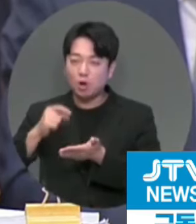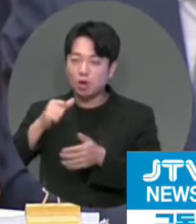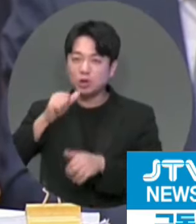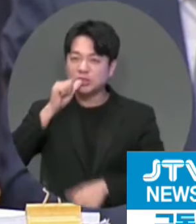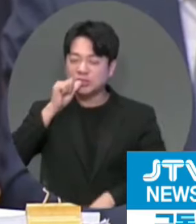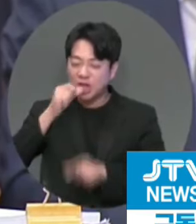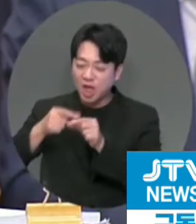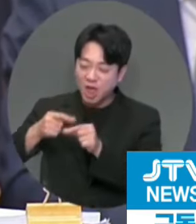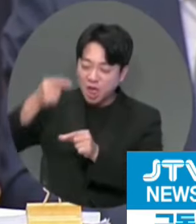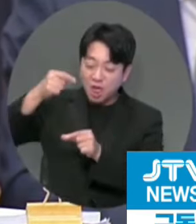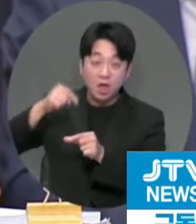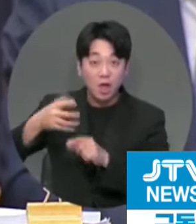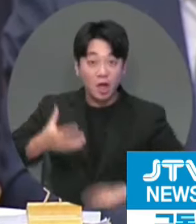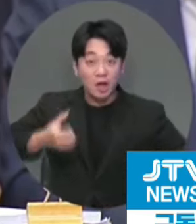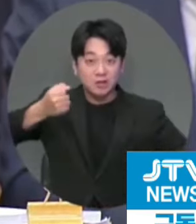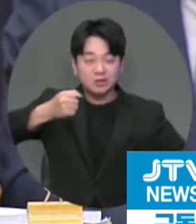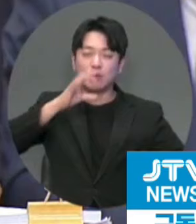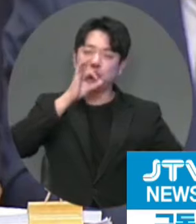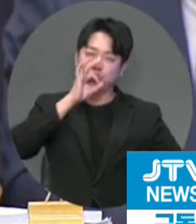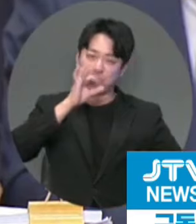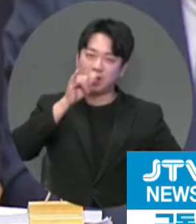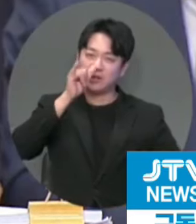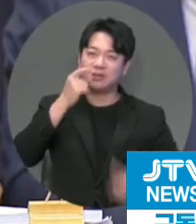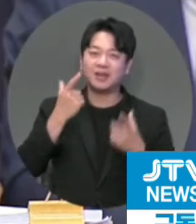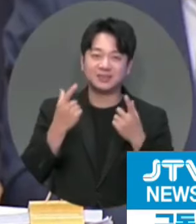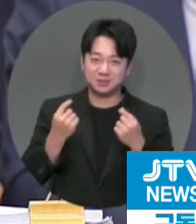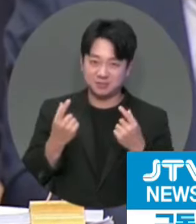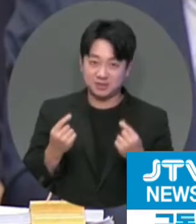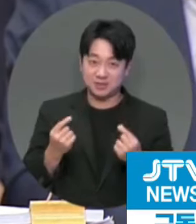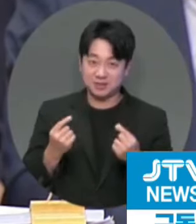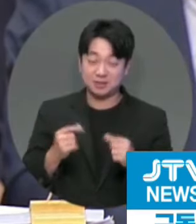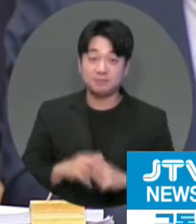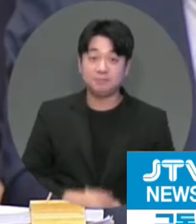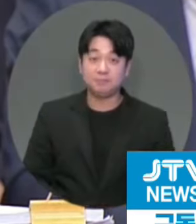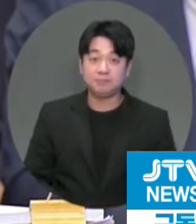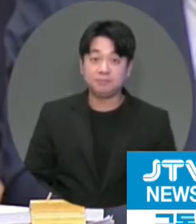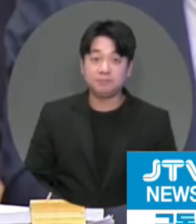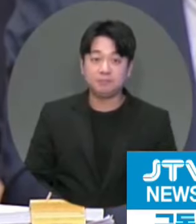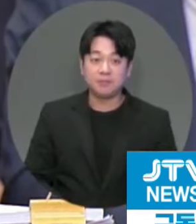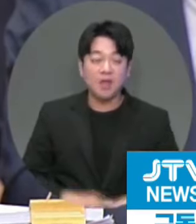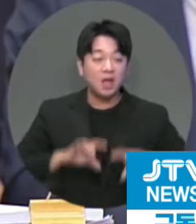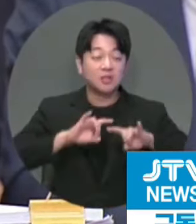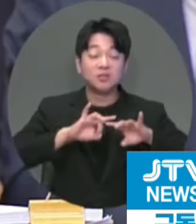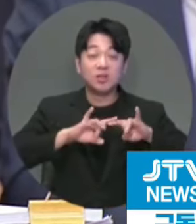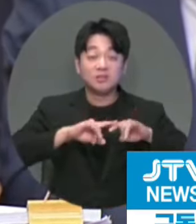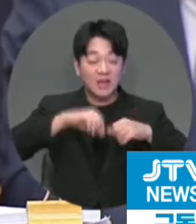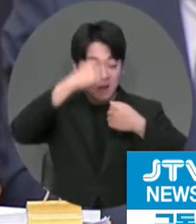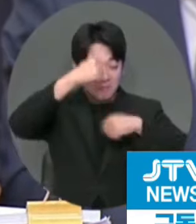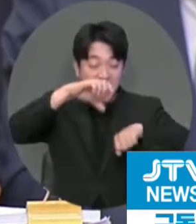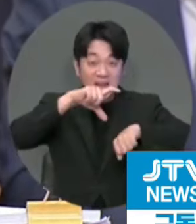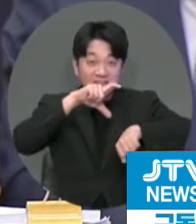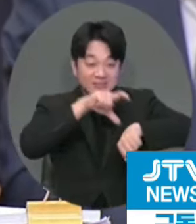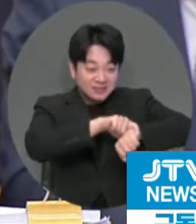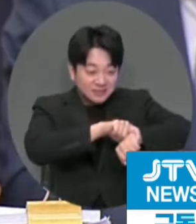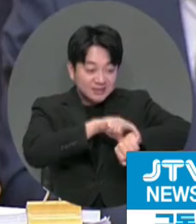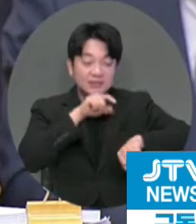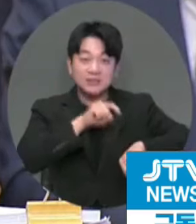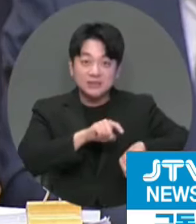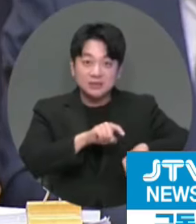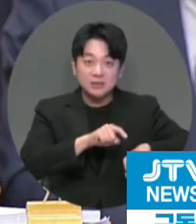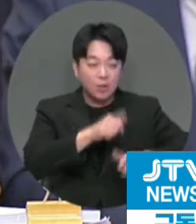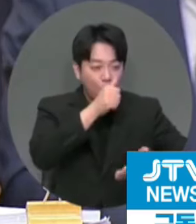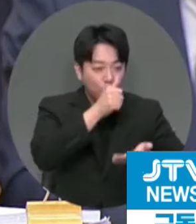직원들이 막 일선에서 활동하는 것이 전자발찌 착용 대상자들을